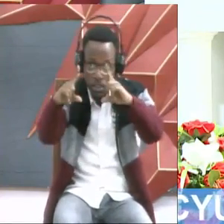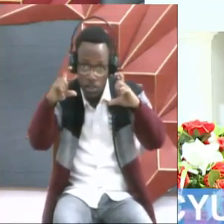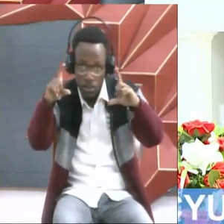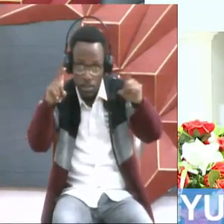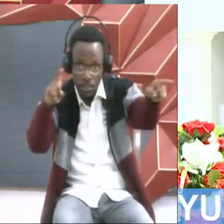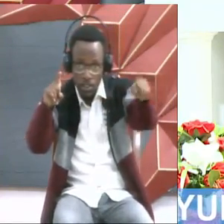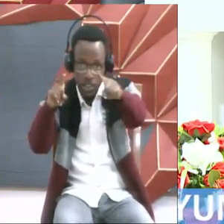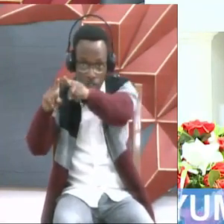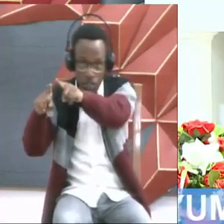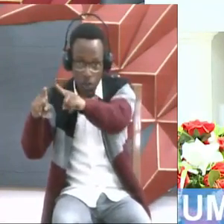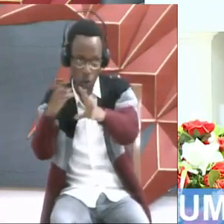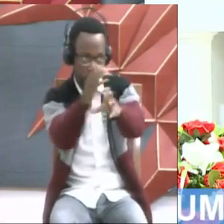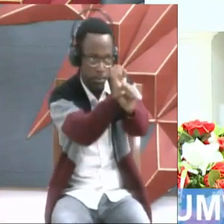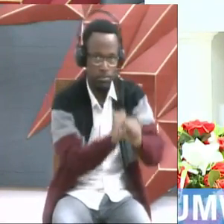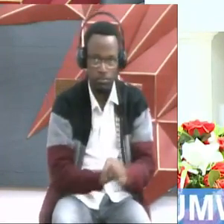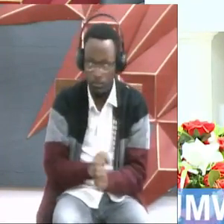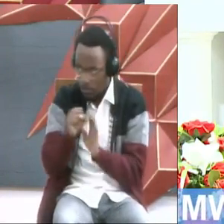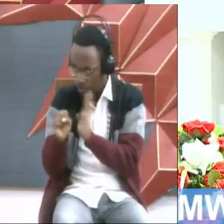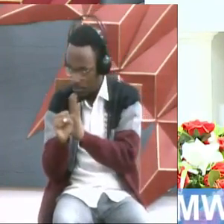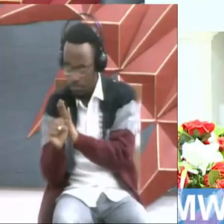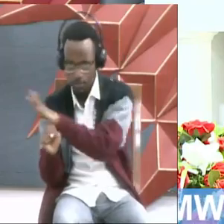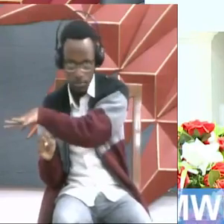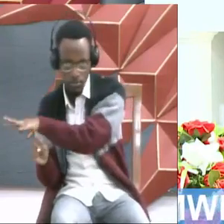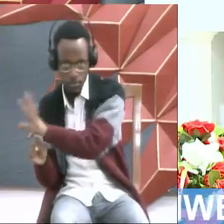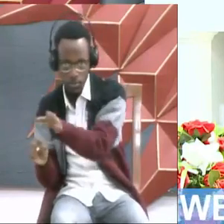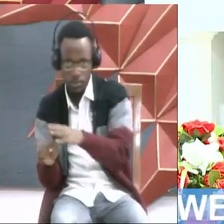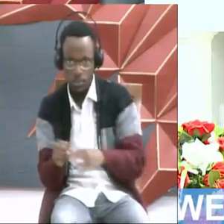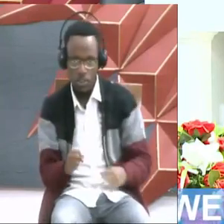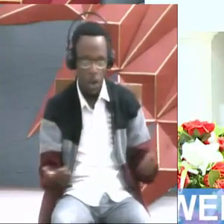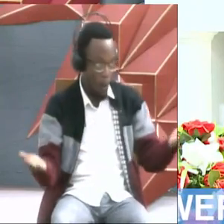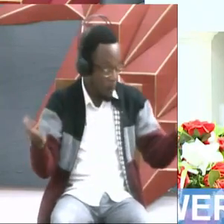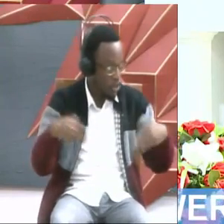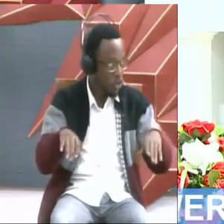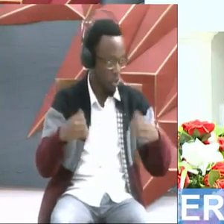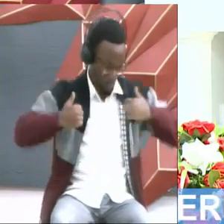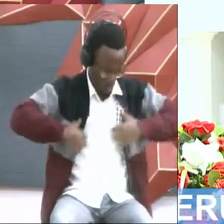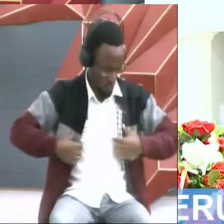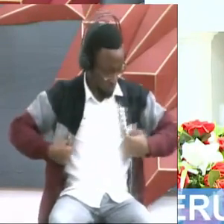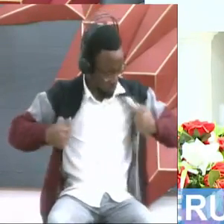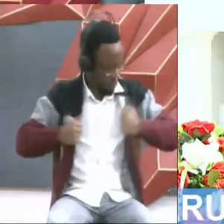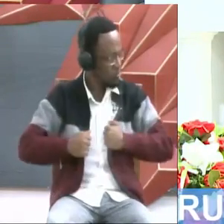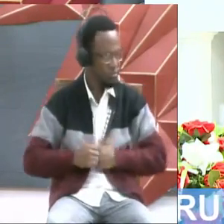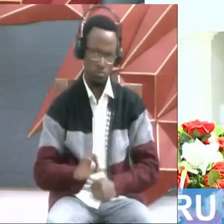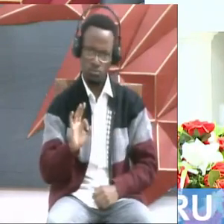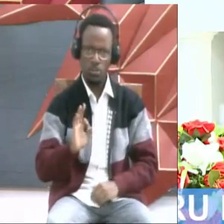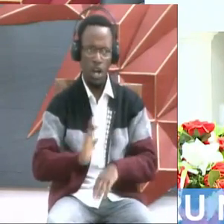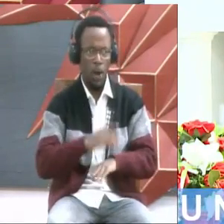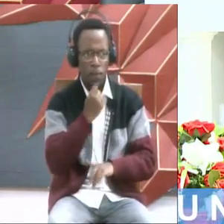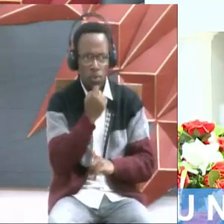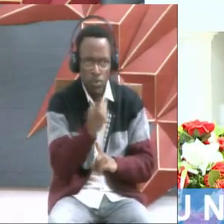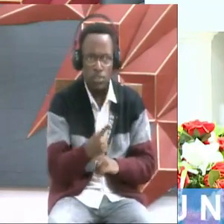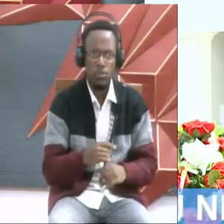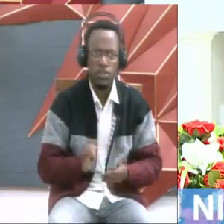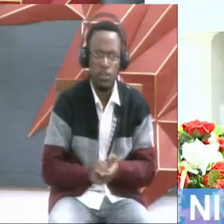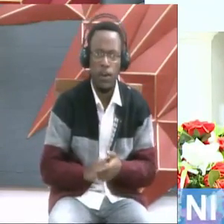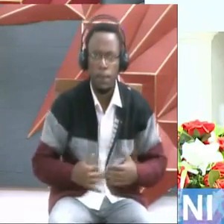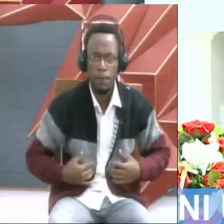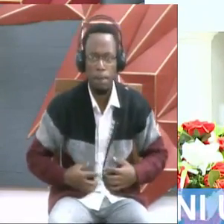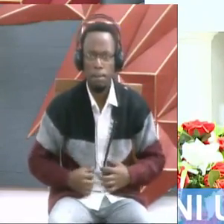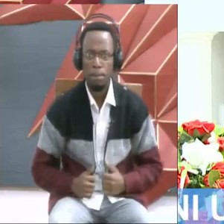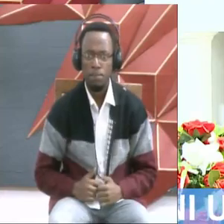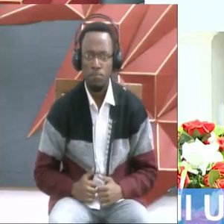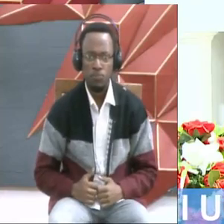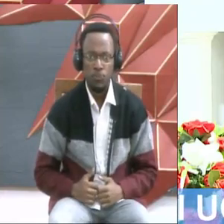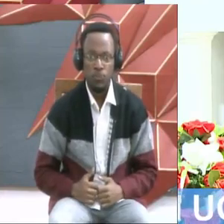n'amamikoro n'ibindi byose mwese mukaza mwambaye neza nk'uko mwambaye hanyuma mugaca muva mbongo